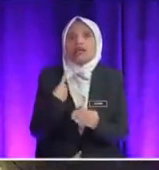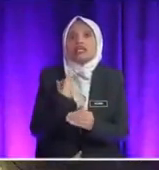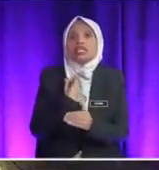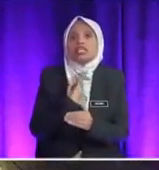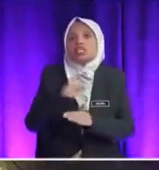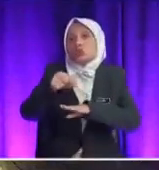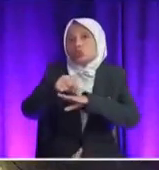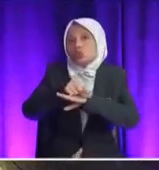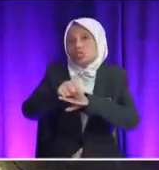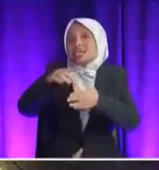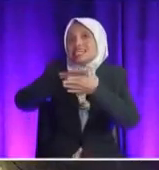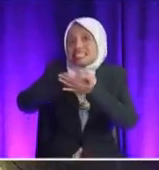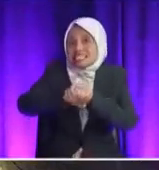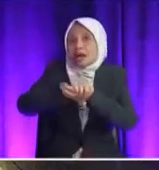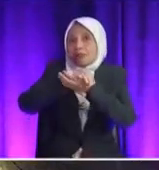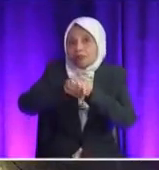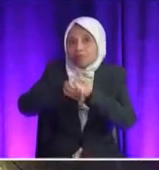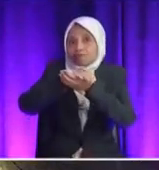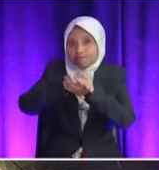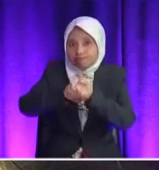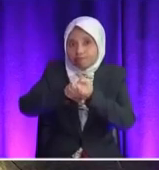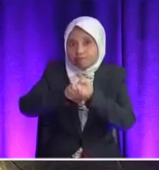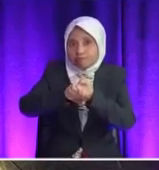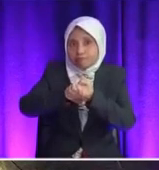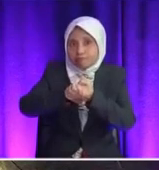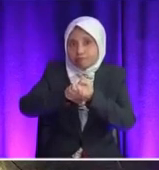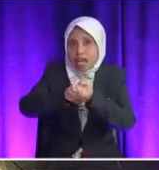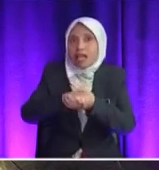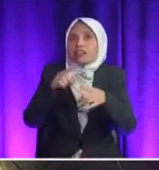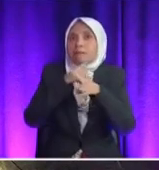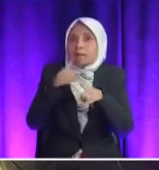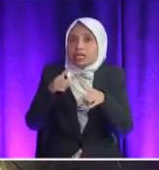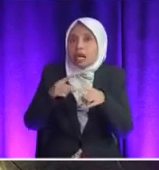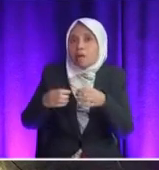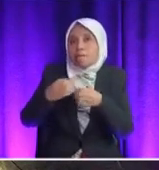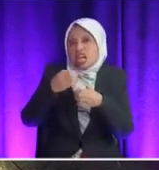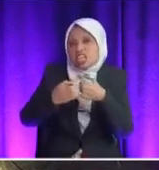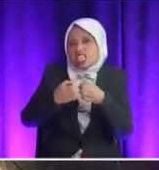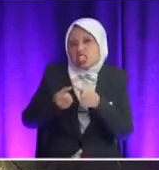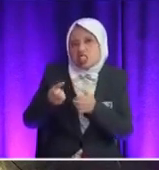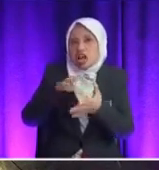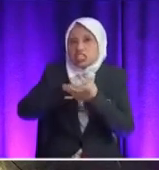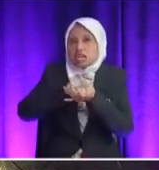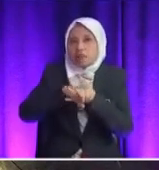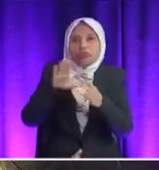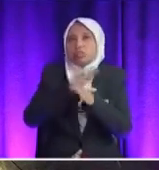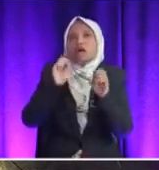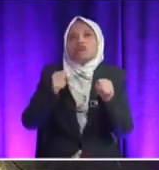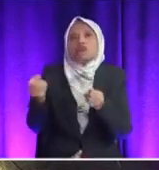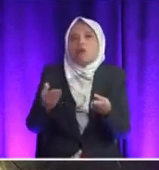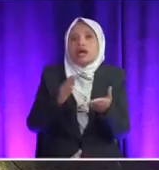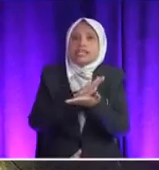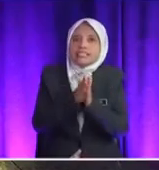sabun berarti ini mesin sabun tak dibawa tinggi kita guna form sabun pembeli